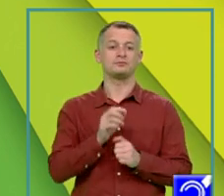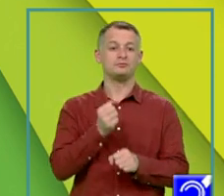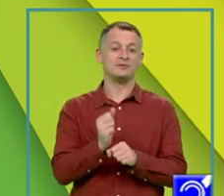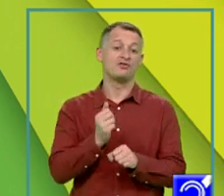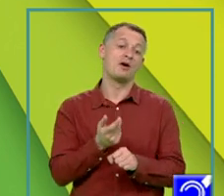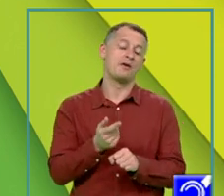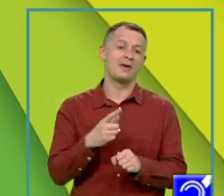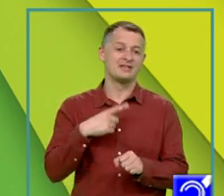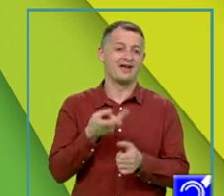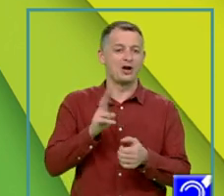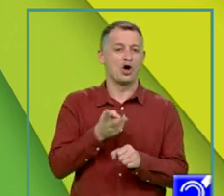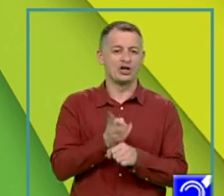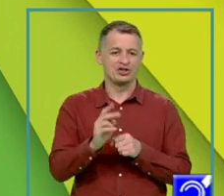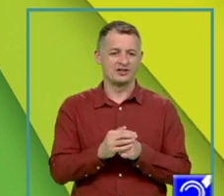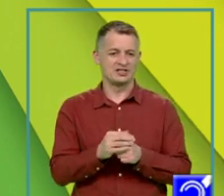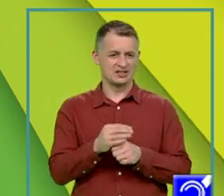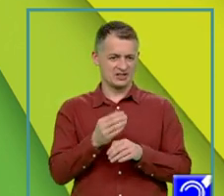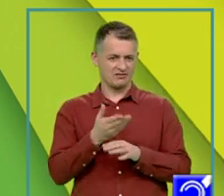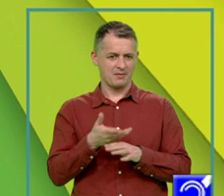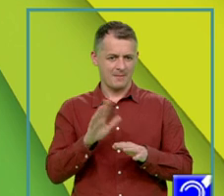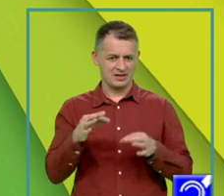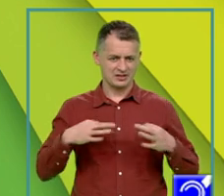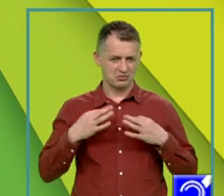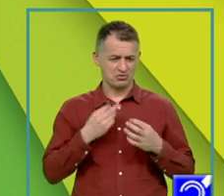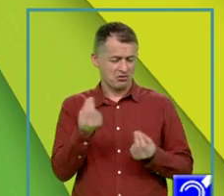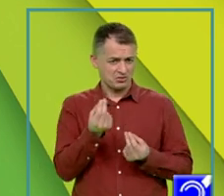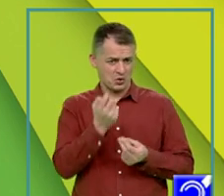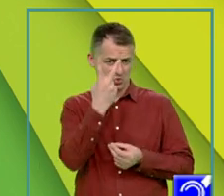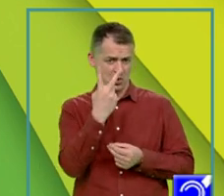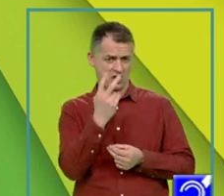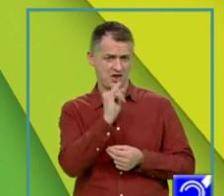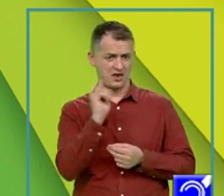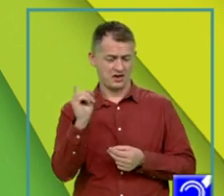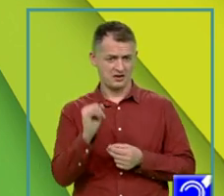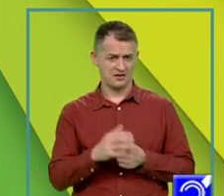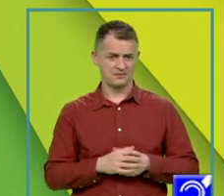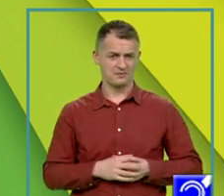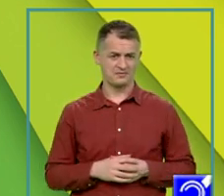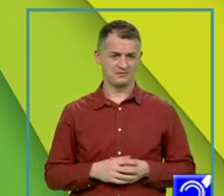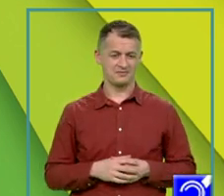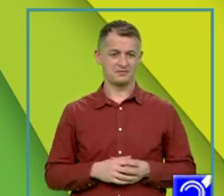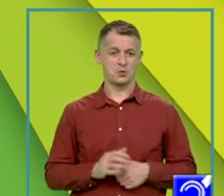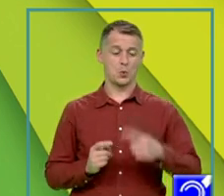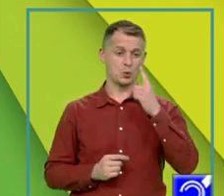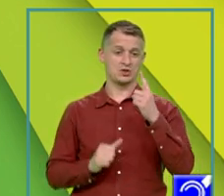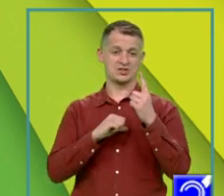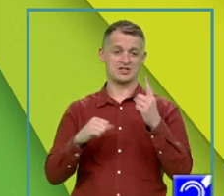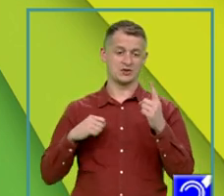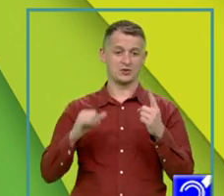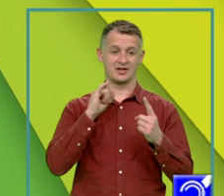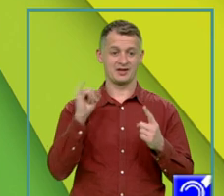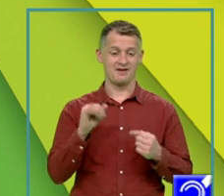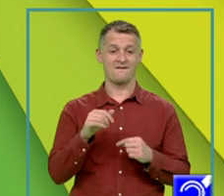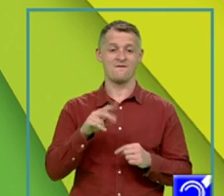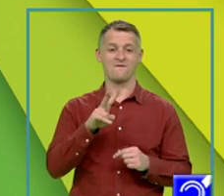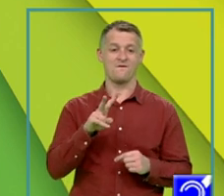ați fi mai sănătoși De ce să scriem cu doi i din moment ce este forma de infinitiv da cu un singur E Voi